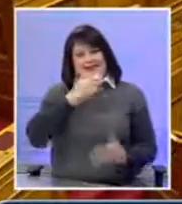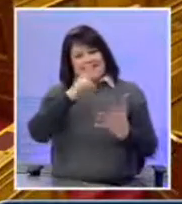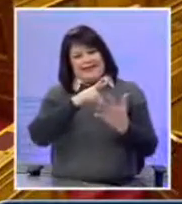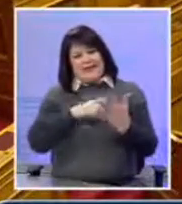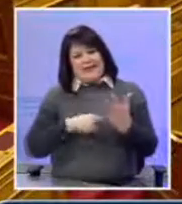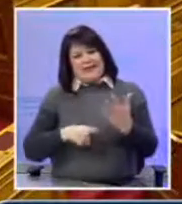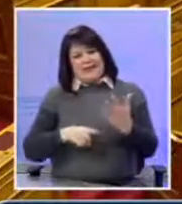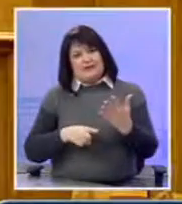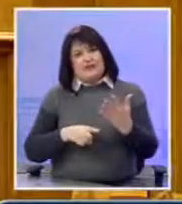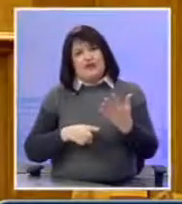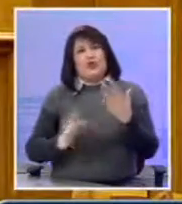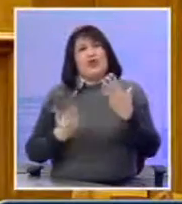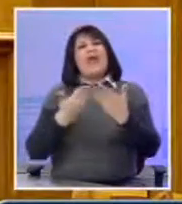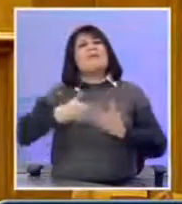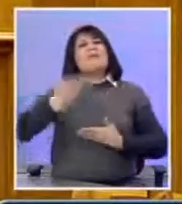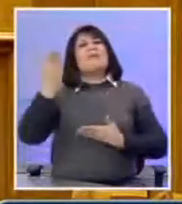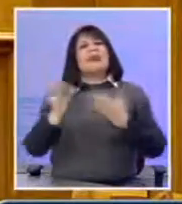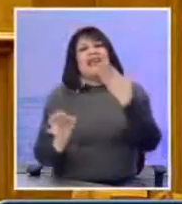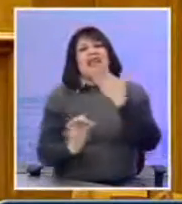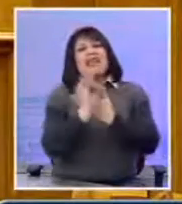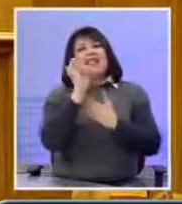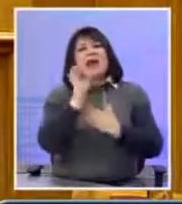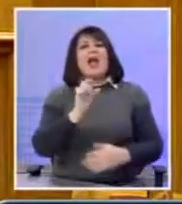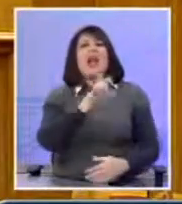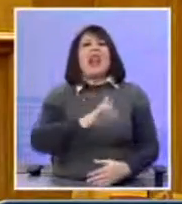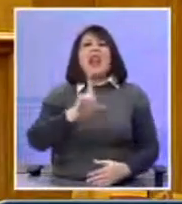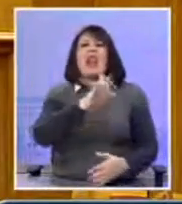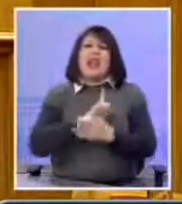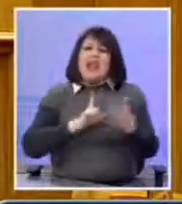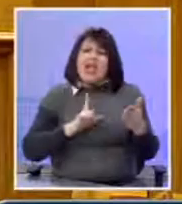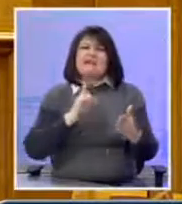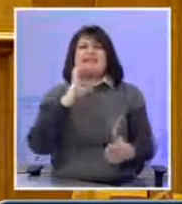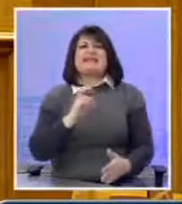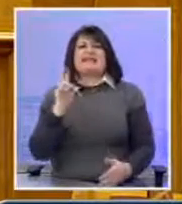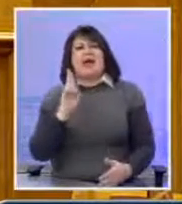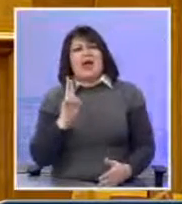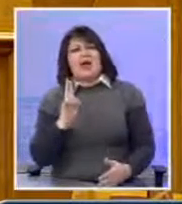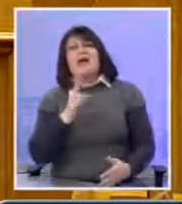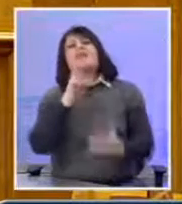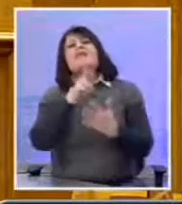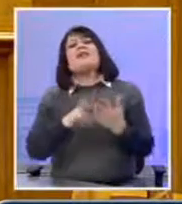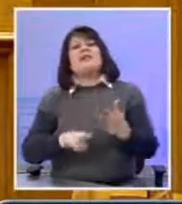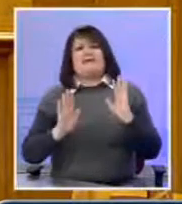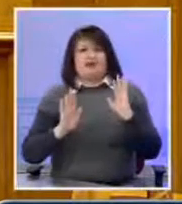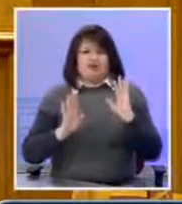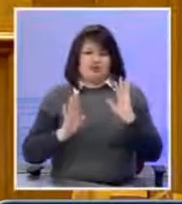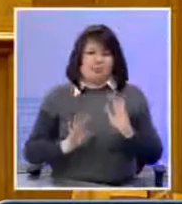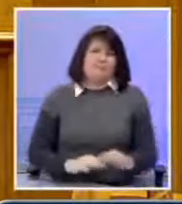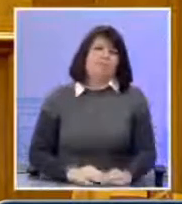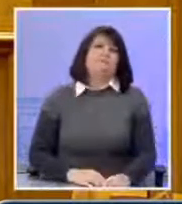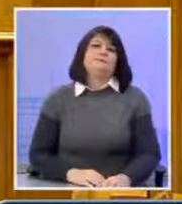τσιτάτο από την Αυγή, από το Left.gr ή από κάποιο άλλο κομματικό έντυπο. Θα διαβάσω